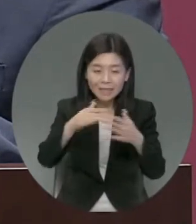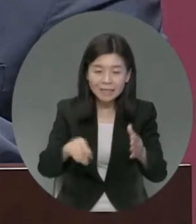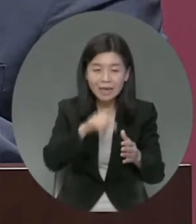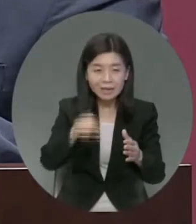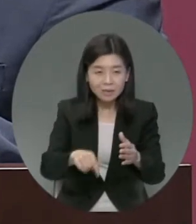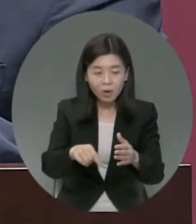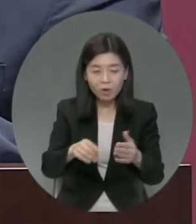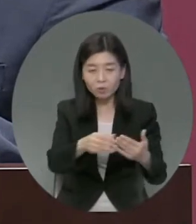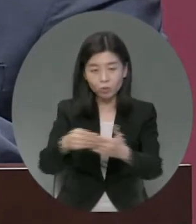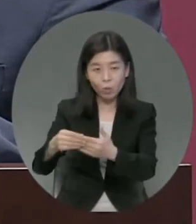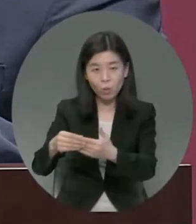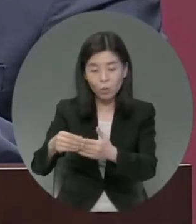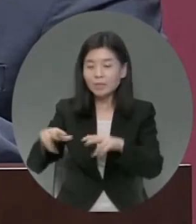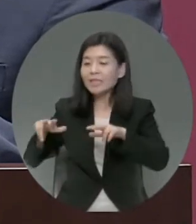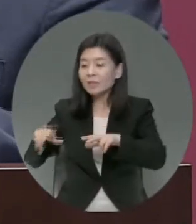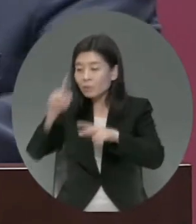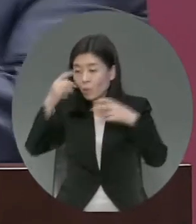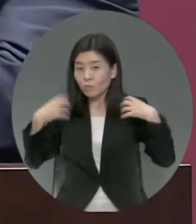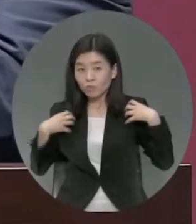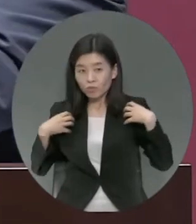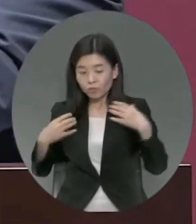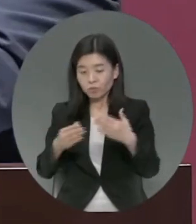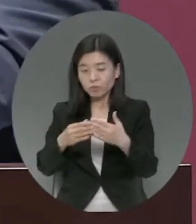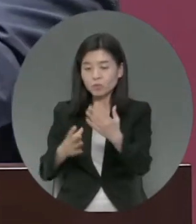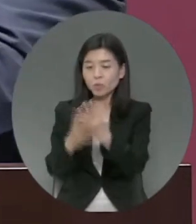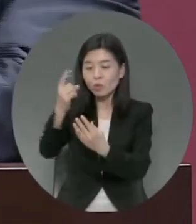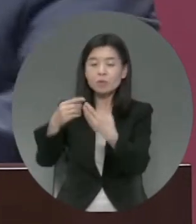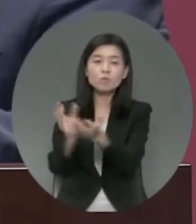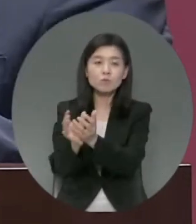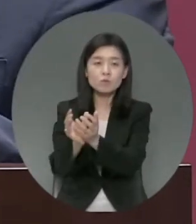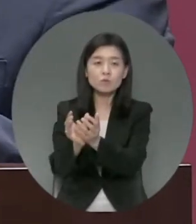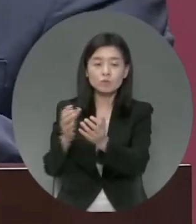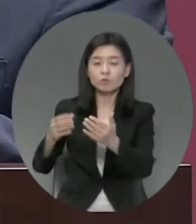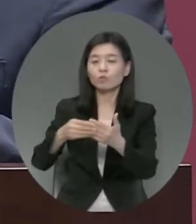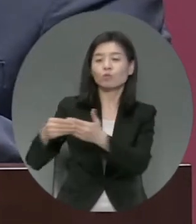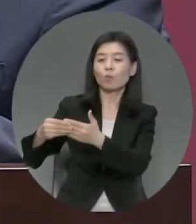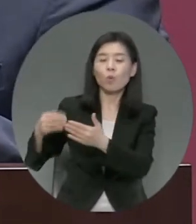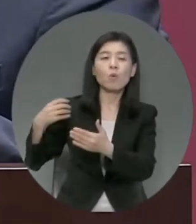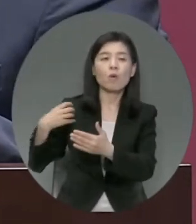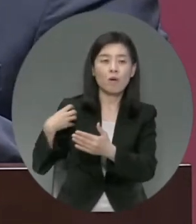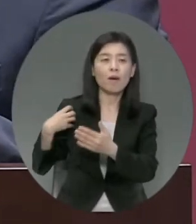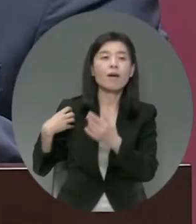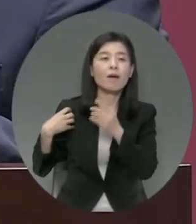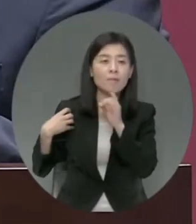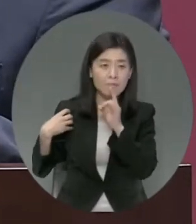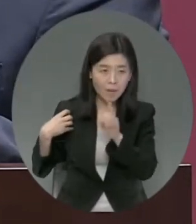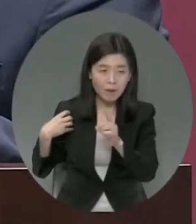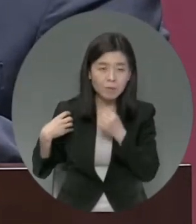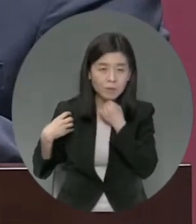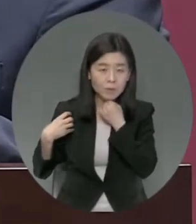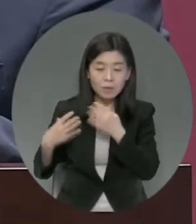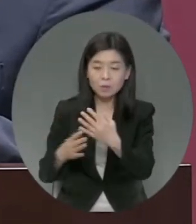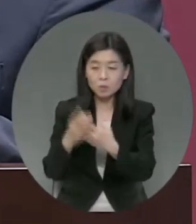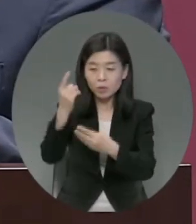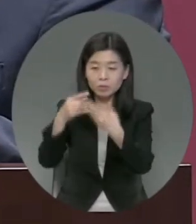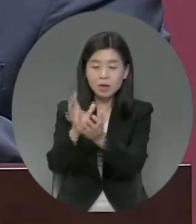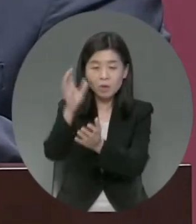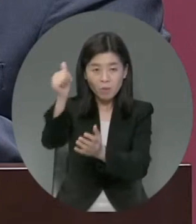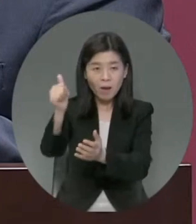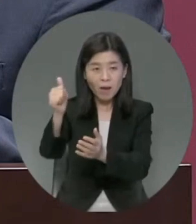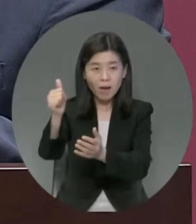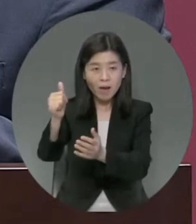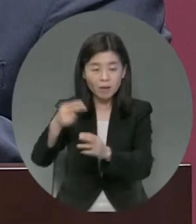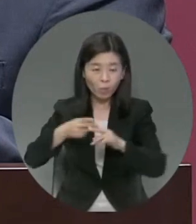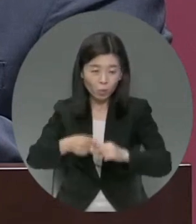결정이 됐다라는 걸 강조해서 말씀드리기 위해서 통일부 장관이 했다는 얘기지 통일부 장관이 독단적으로 이 주변